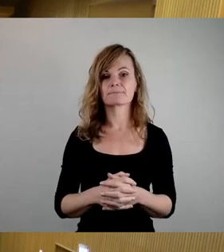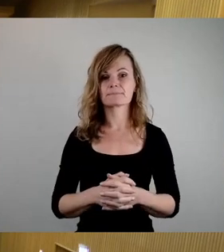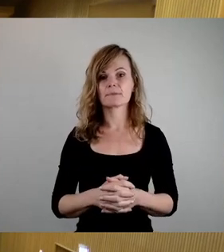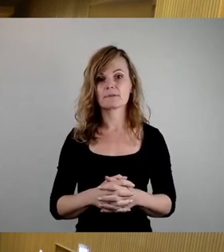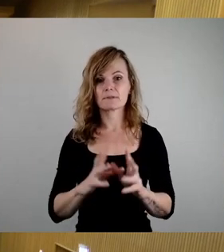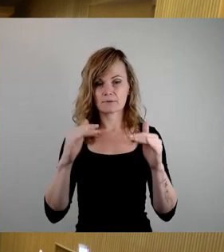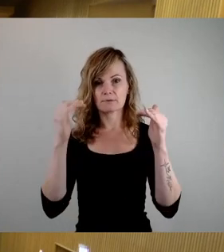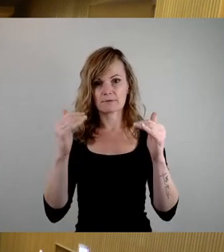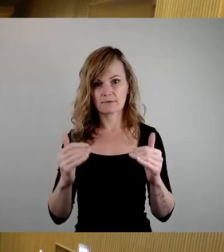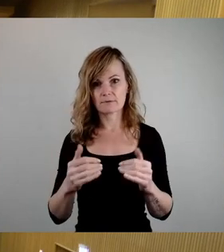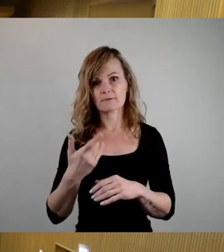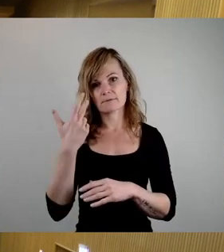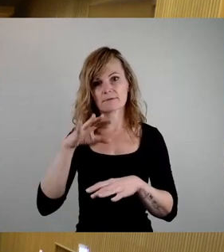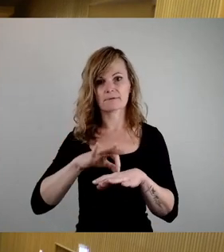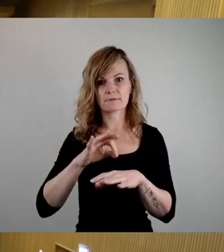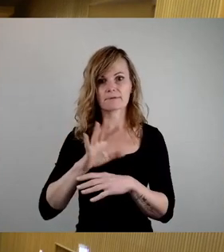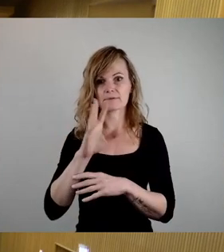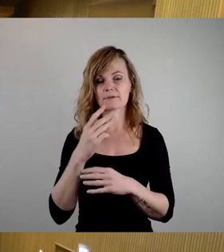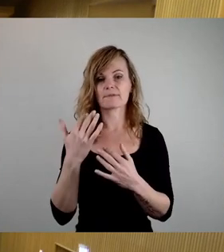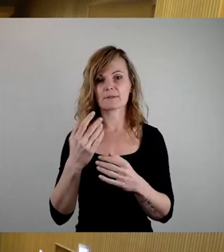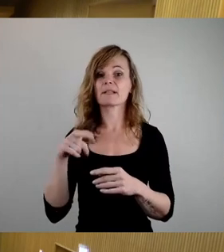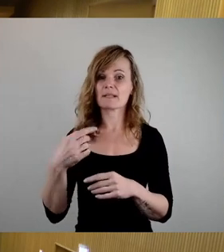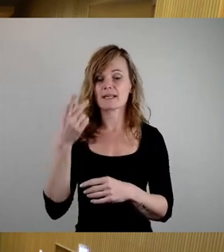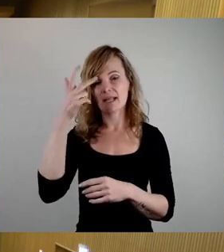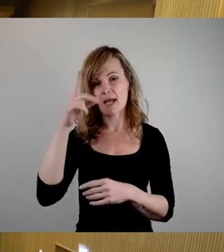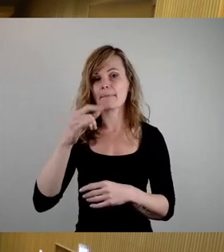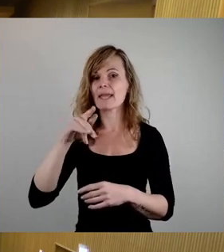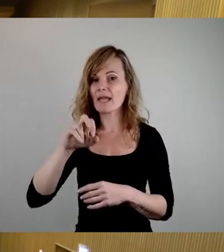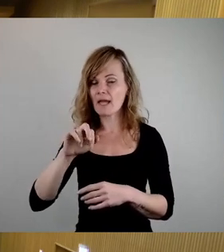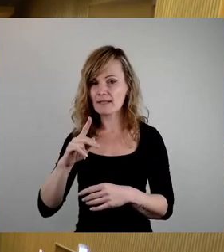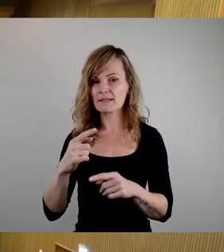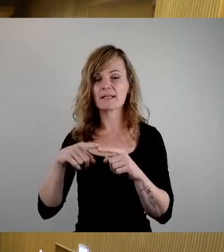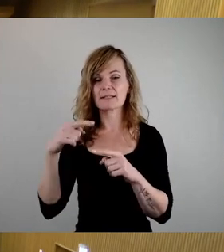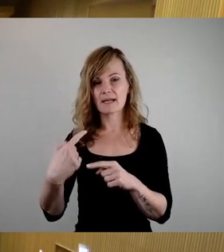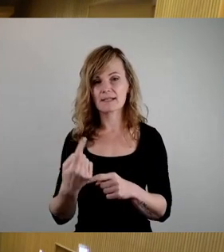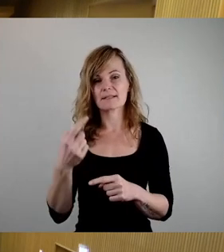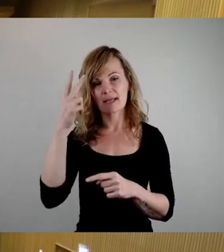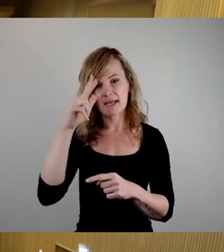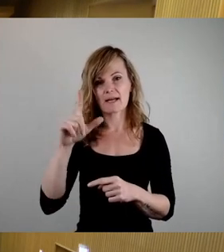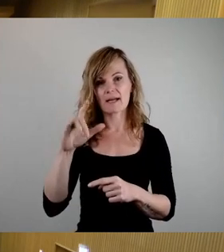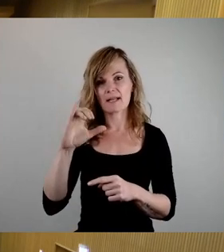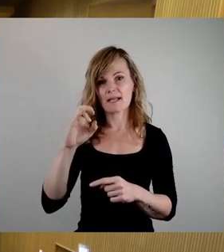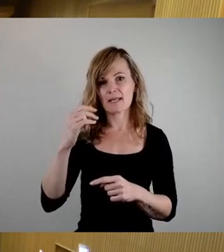Dr. Schulte-Wissermann, dann Herr Pinkert, dann Herr Löser, dann Herr Lichti in dieser Reihenfolge.